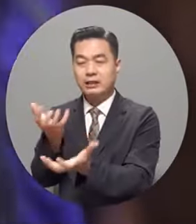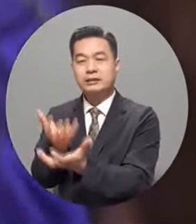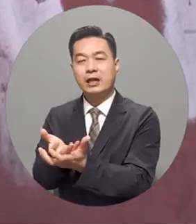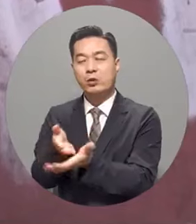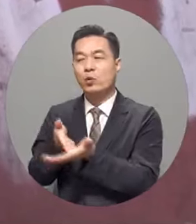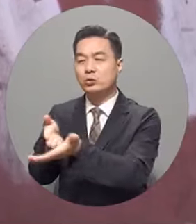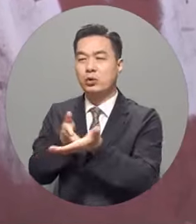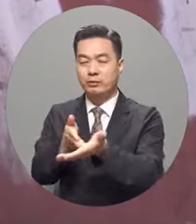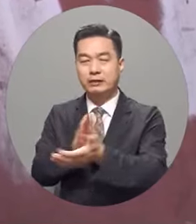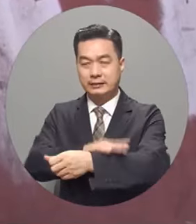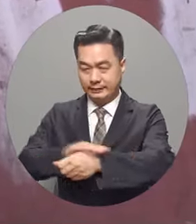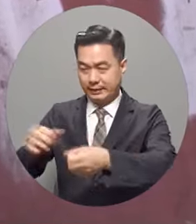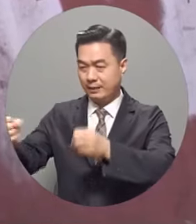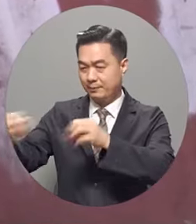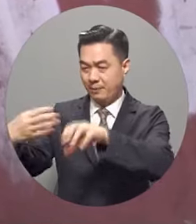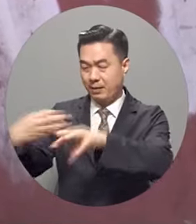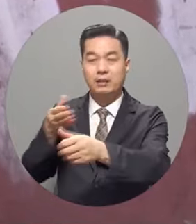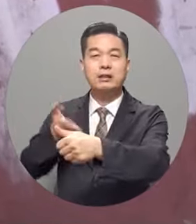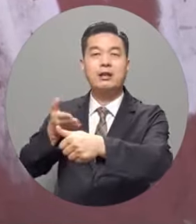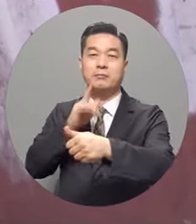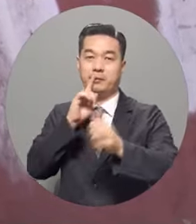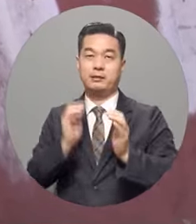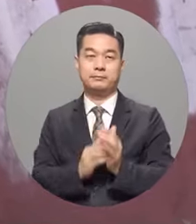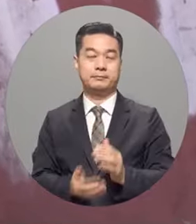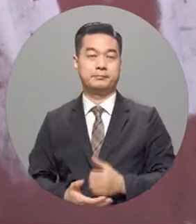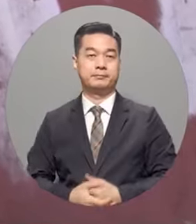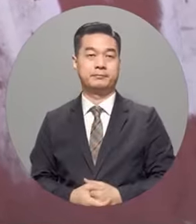달라고 요구했습니다 MBC 뉴스 박입니다